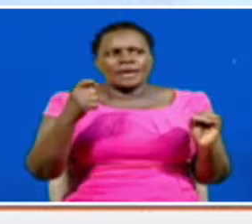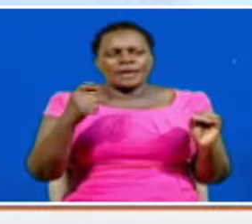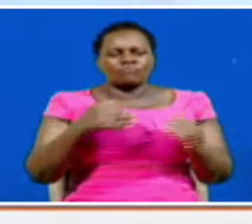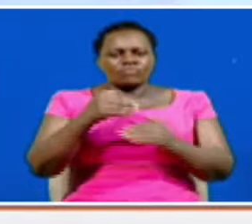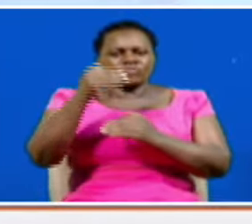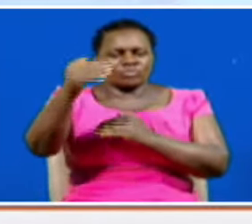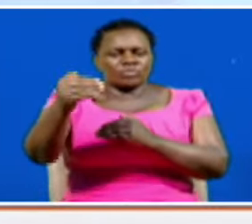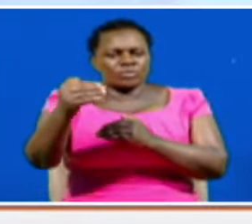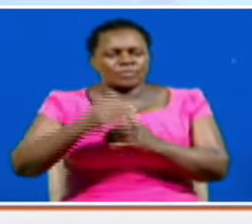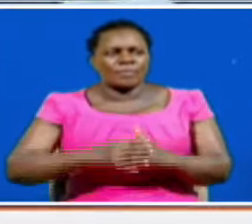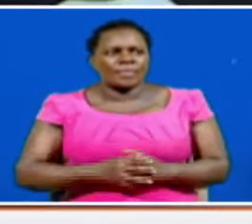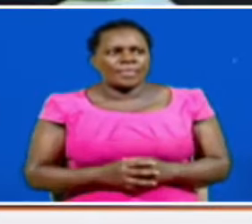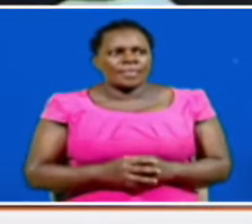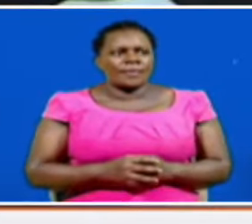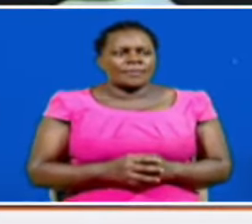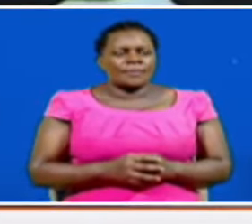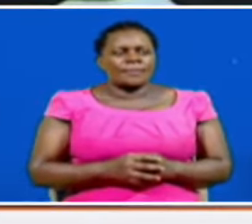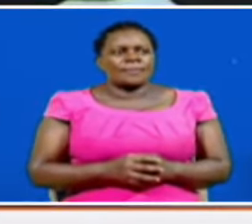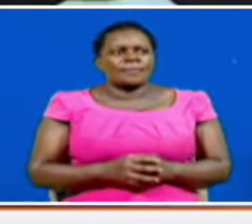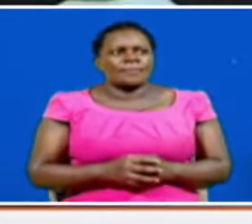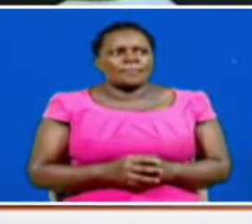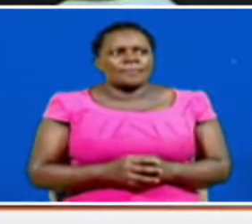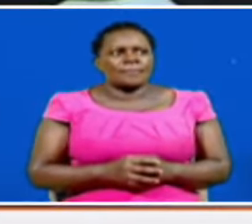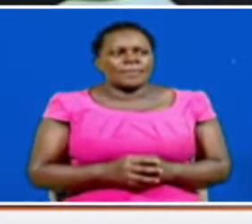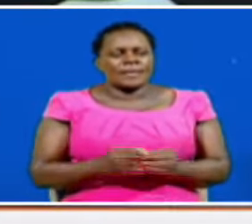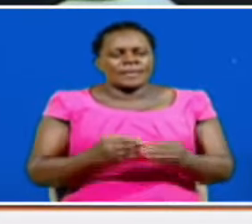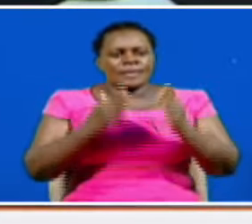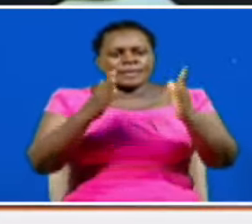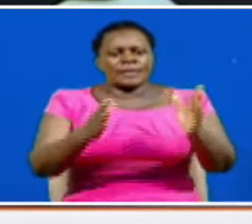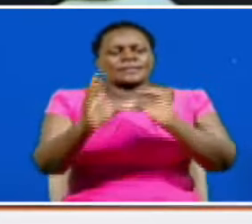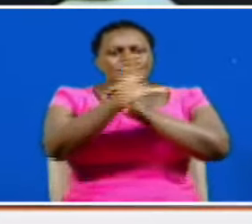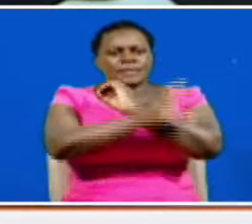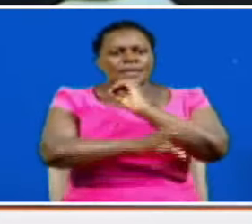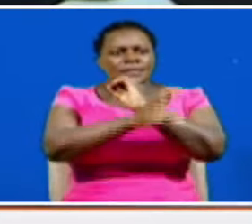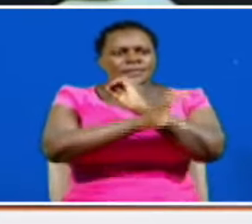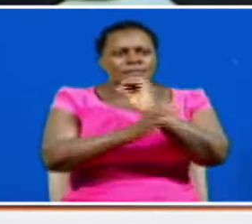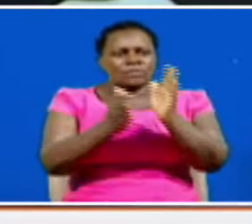Na baadhi ya viongozi humu nchini wakiongozwa na mwakilishi wa kike